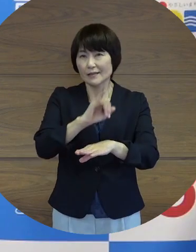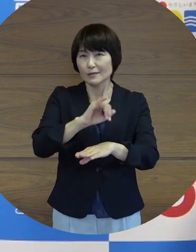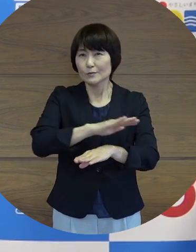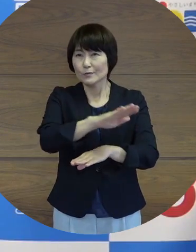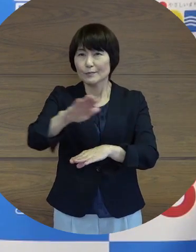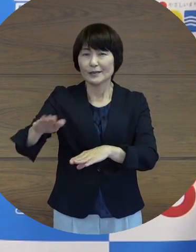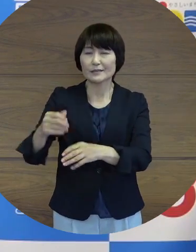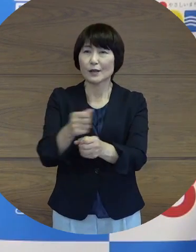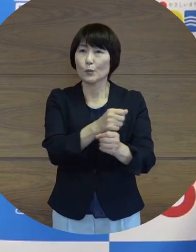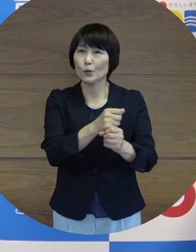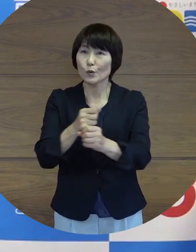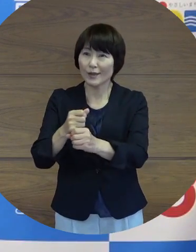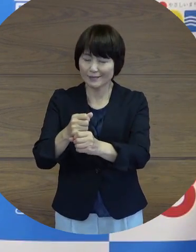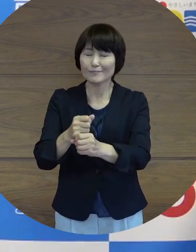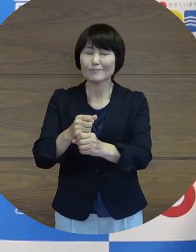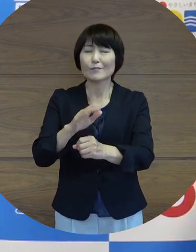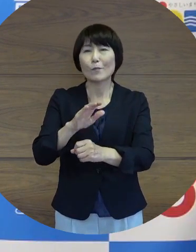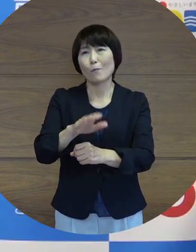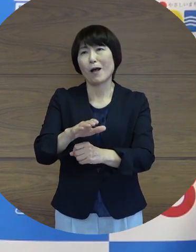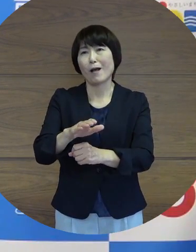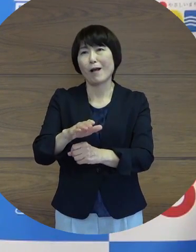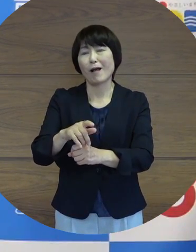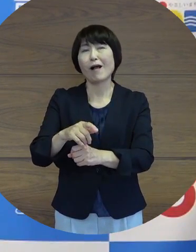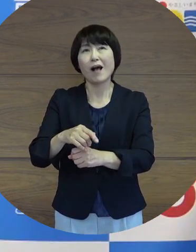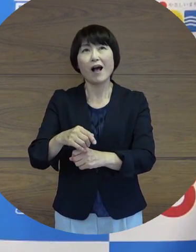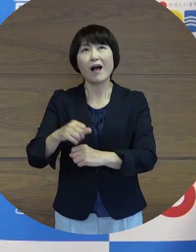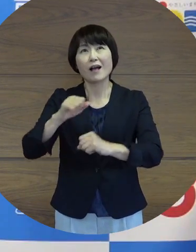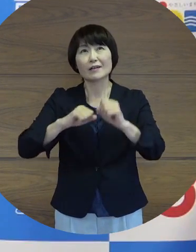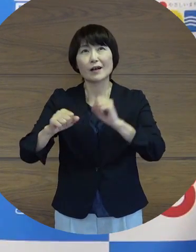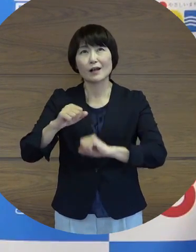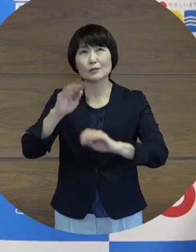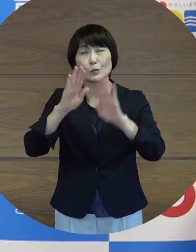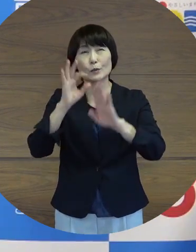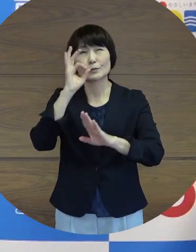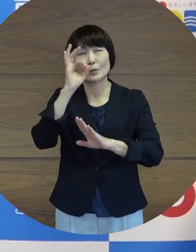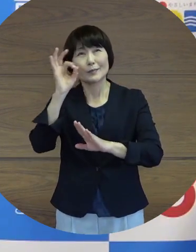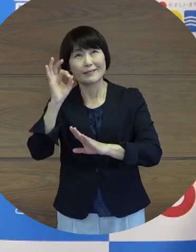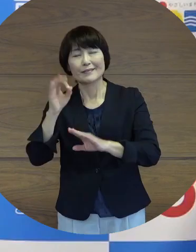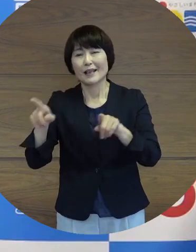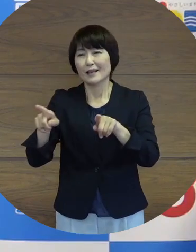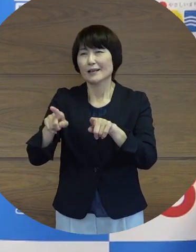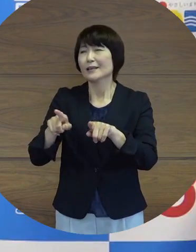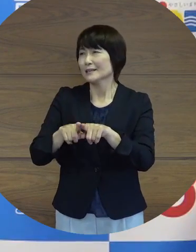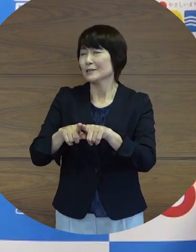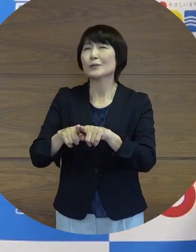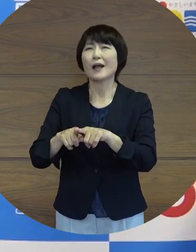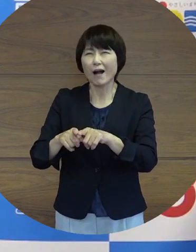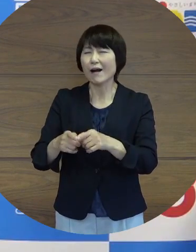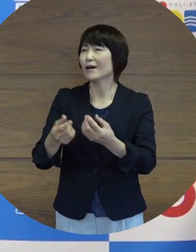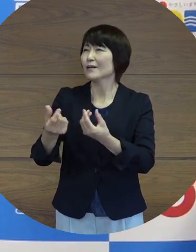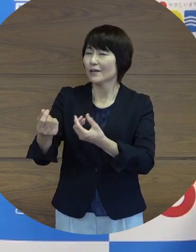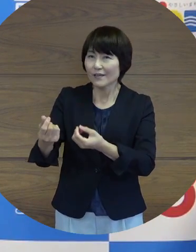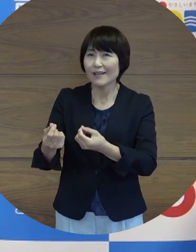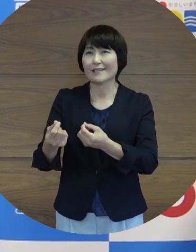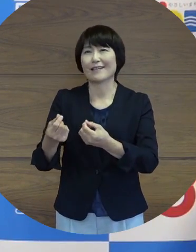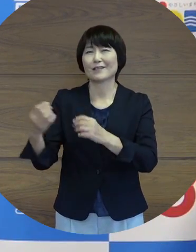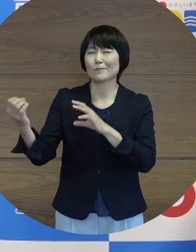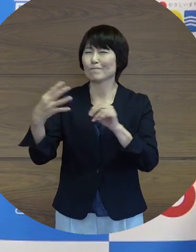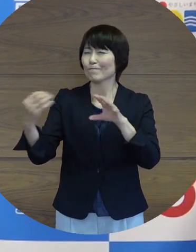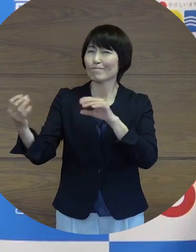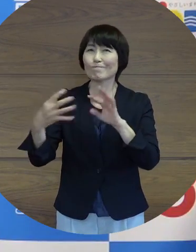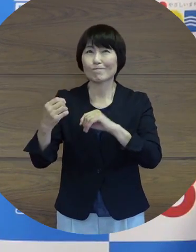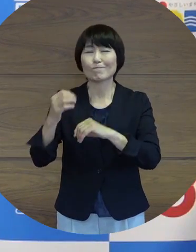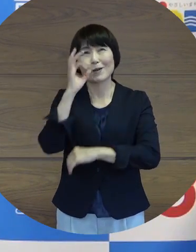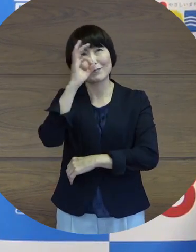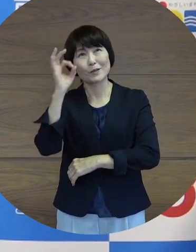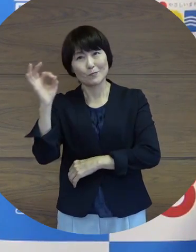躍を一喜一憂しながらもみんなで分かち合う、そういったことができるのは